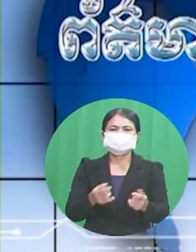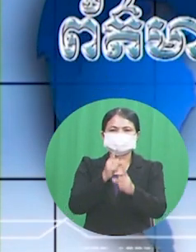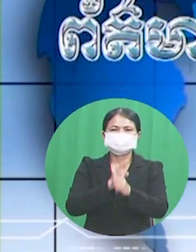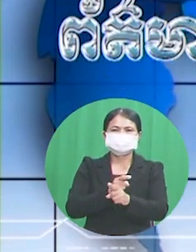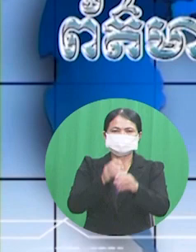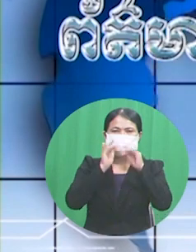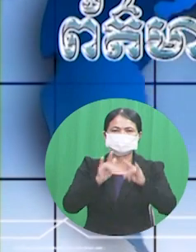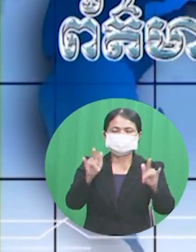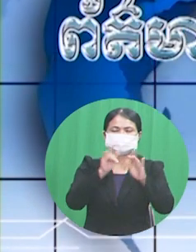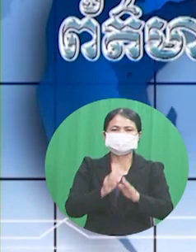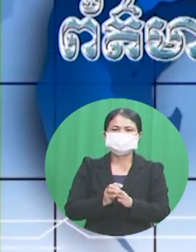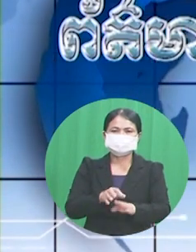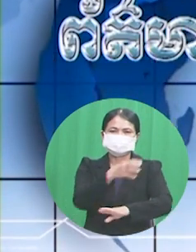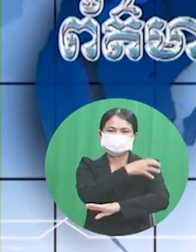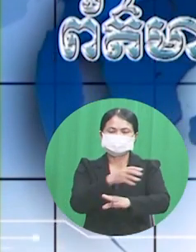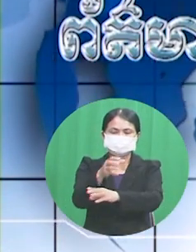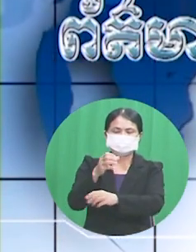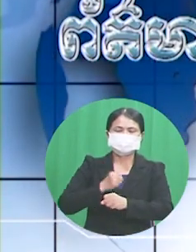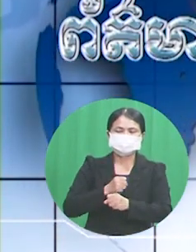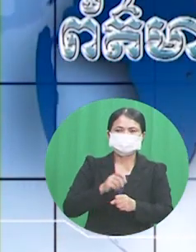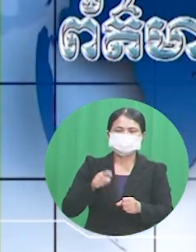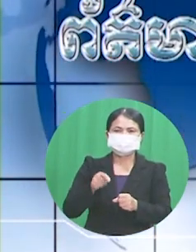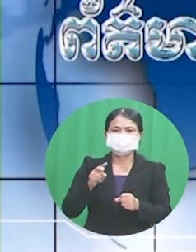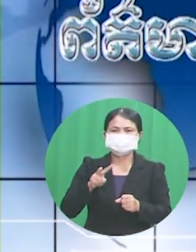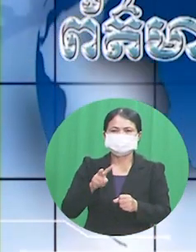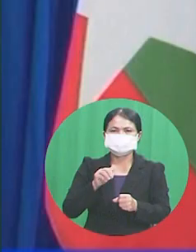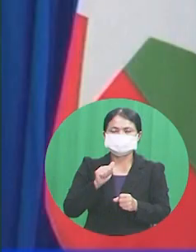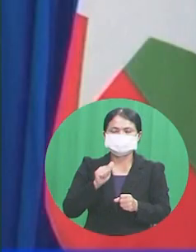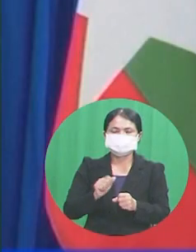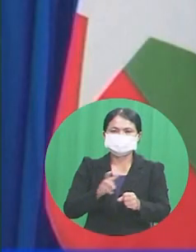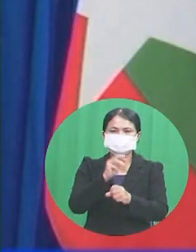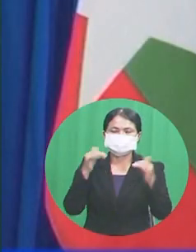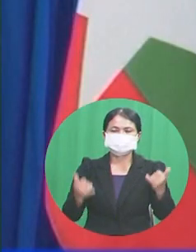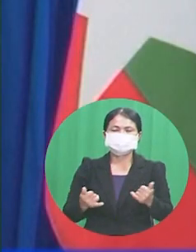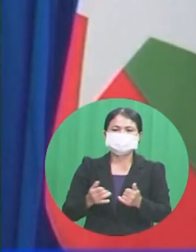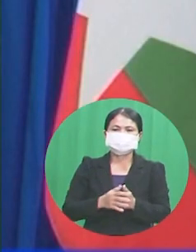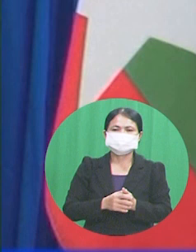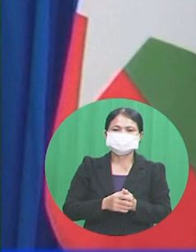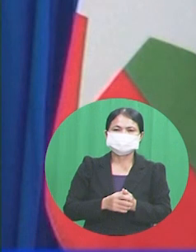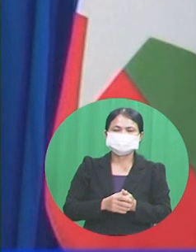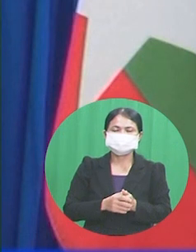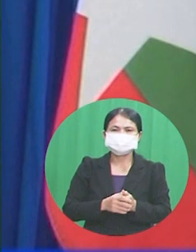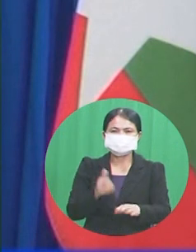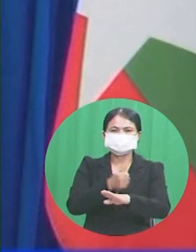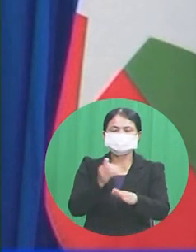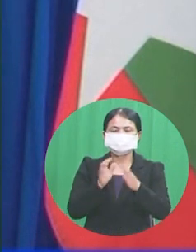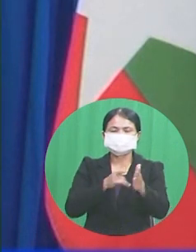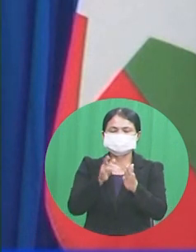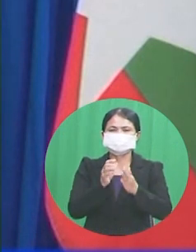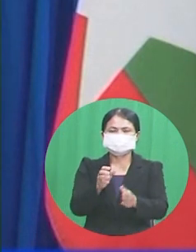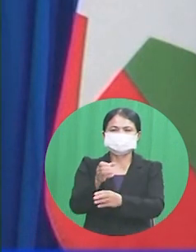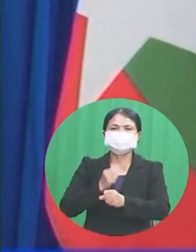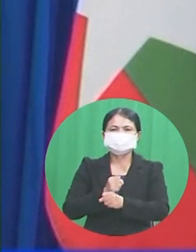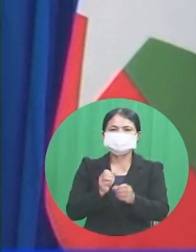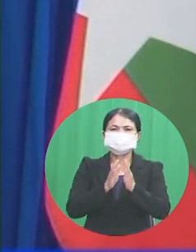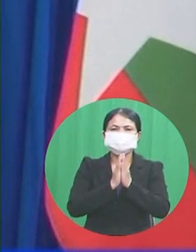សេចក្តីប្រកាសរបស់នាយឧត្តមសេនីយ៍មីនអនឡាញនៅថ្ងៃច័ន្ទនេះមេដឹកនាំរដ្ឋាភិបាលយោធា